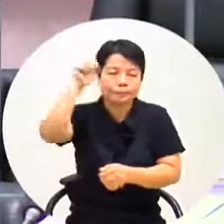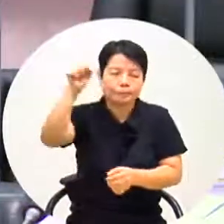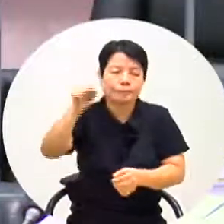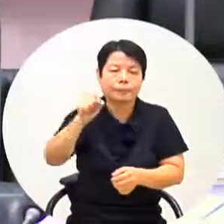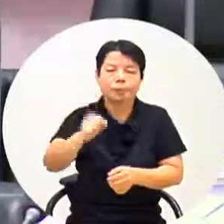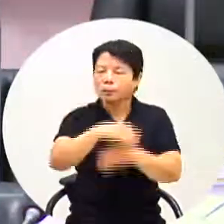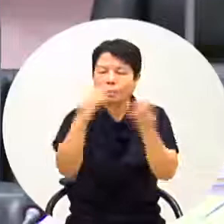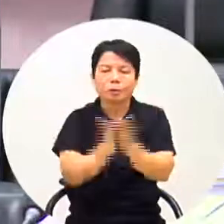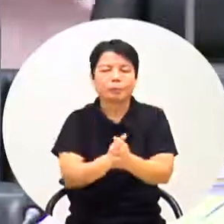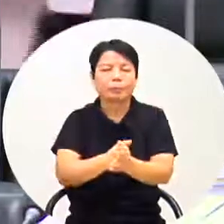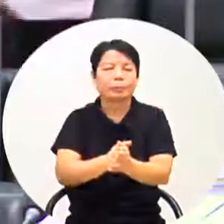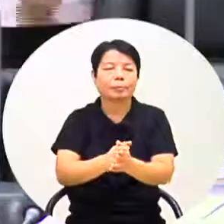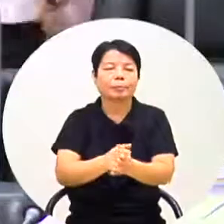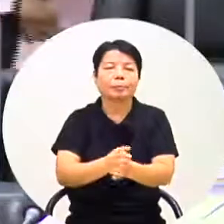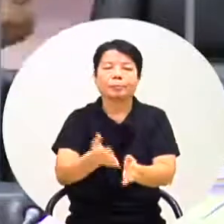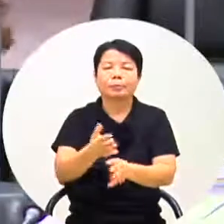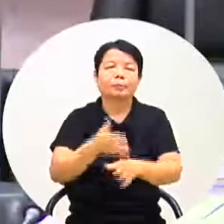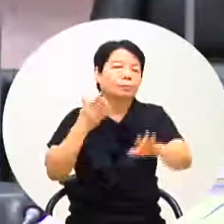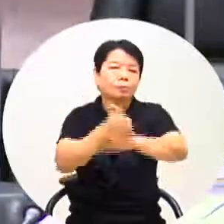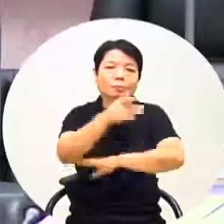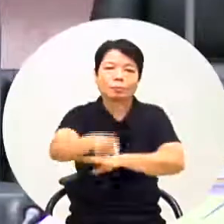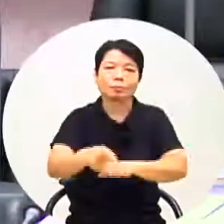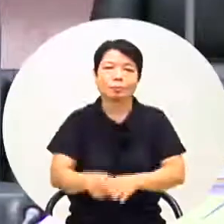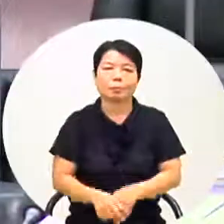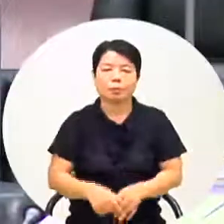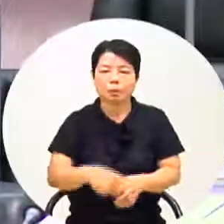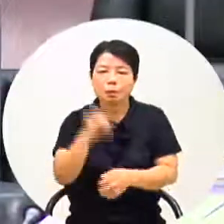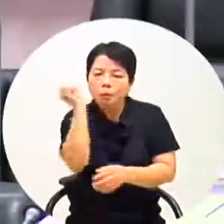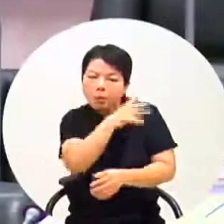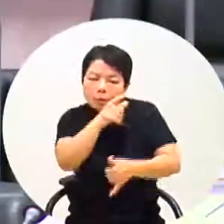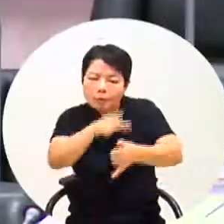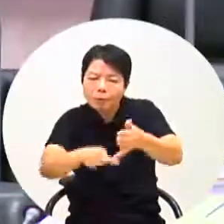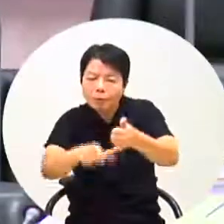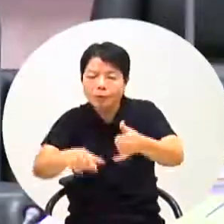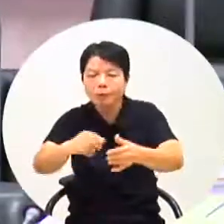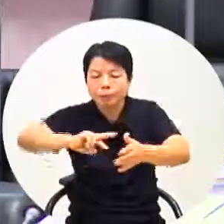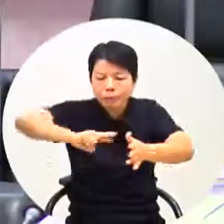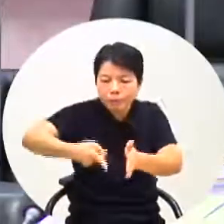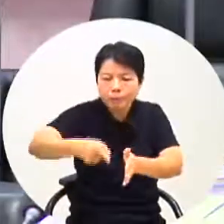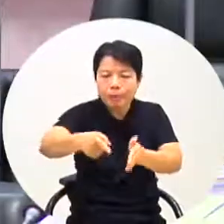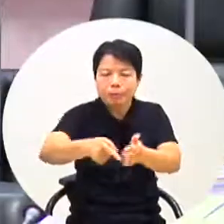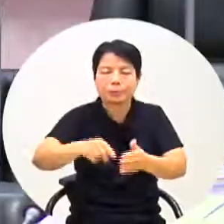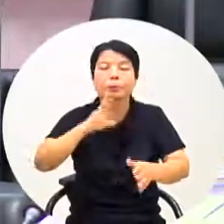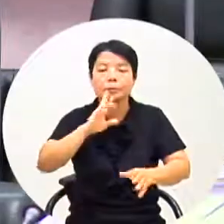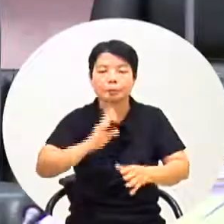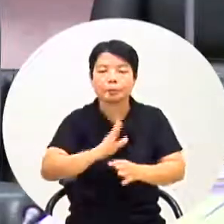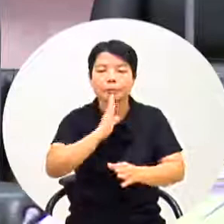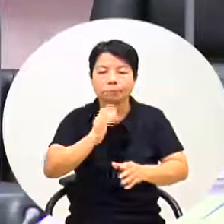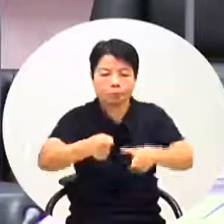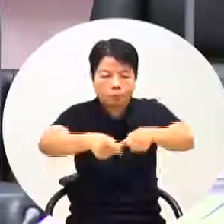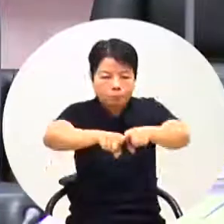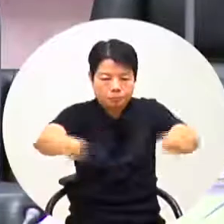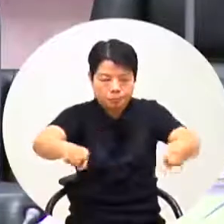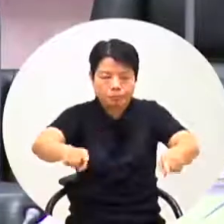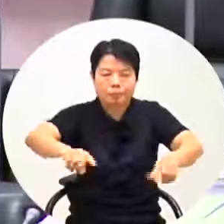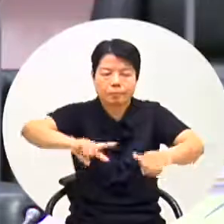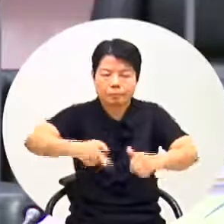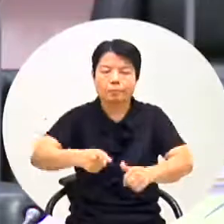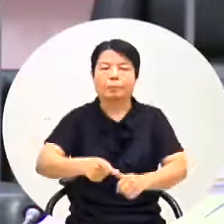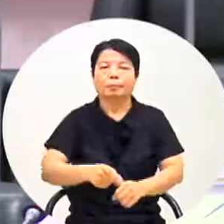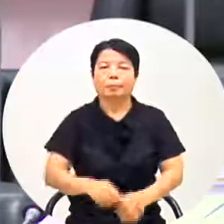的案，如何把它改成修改更好，就是转型正义，把它变成符合公平